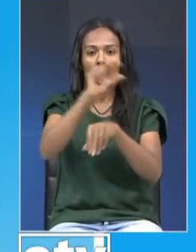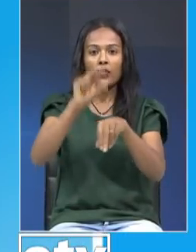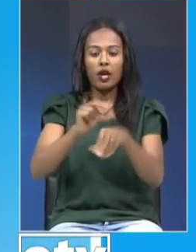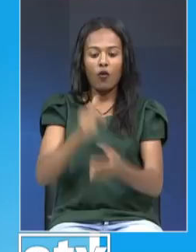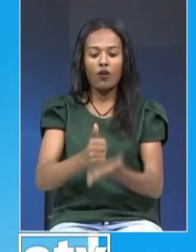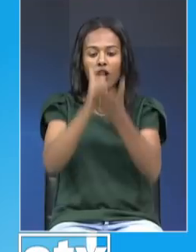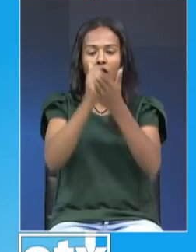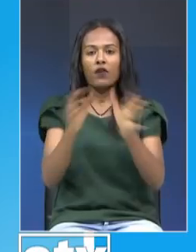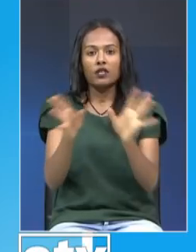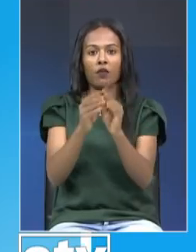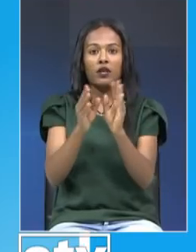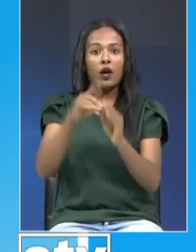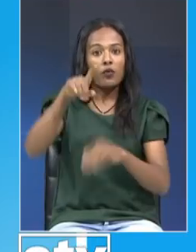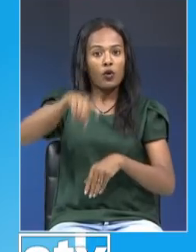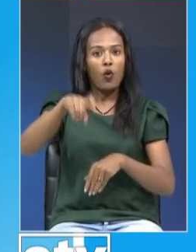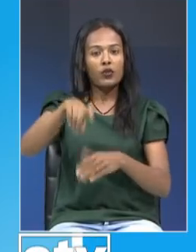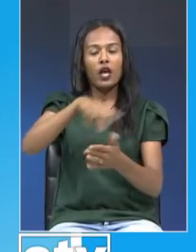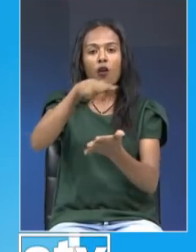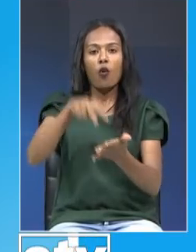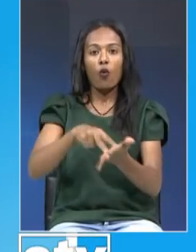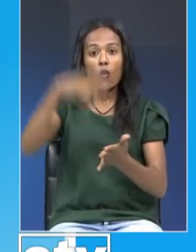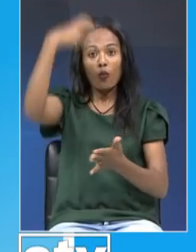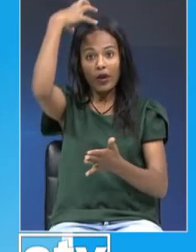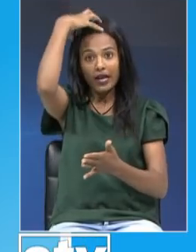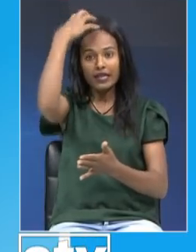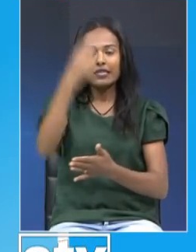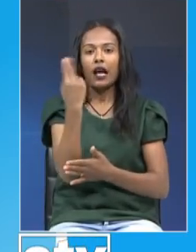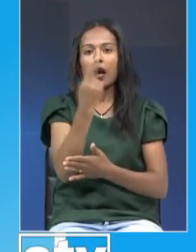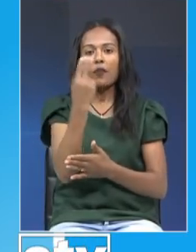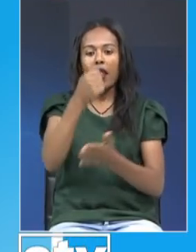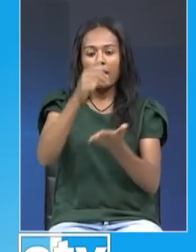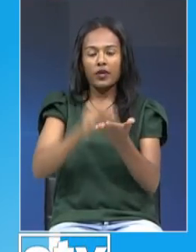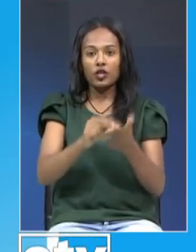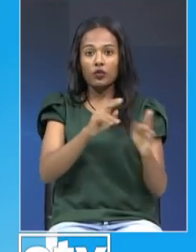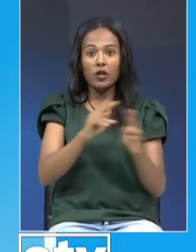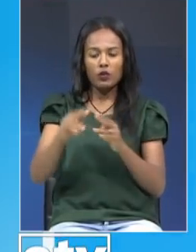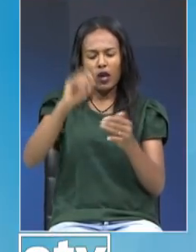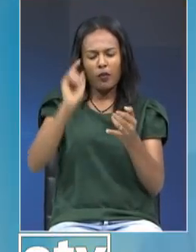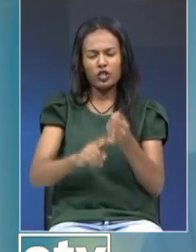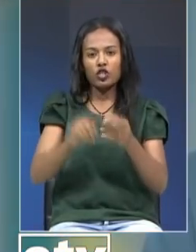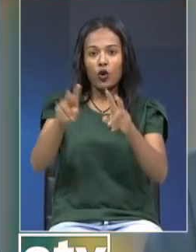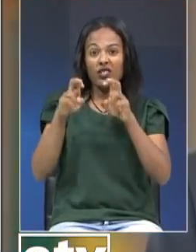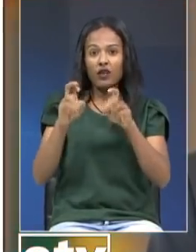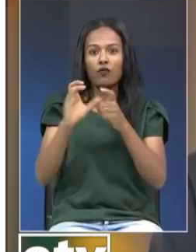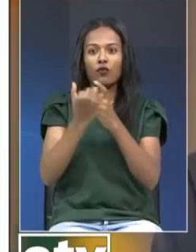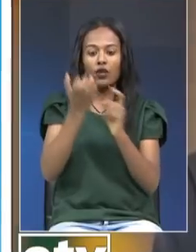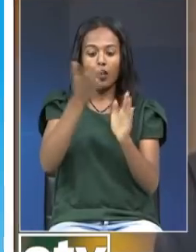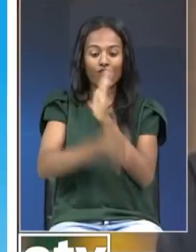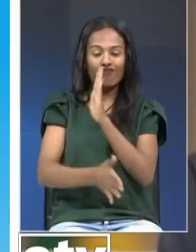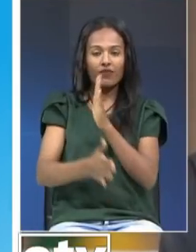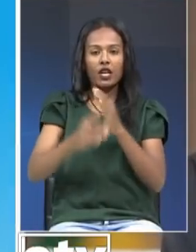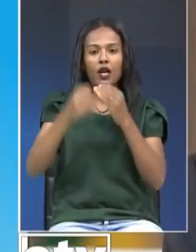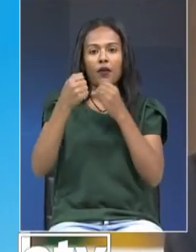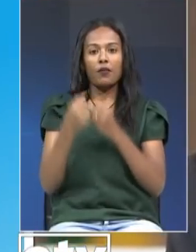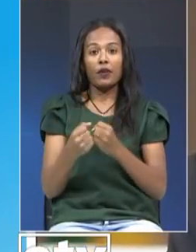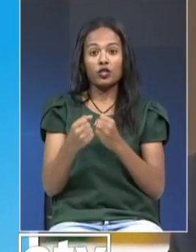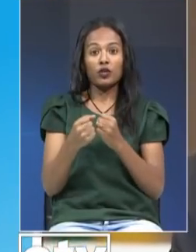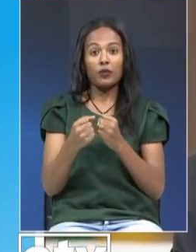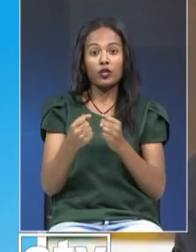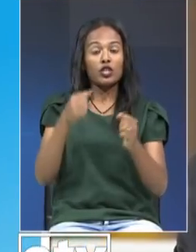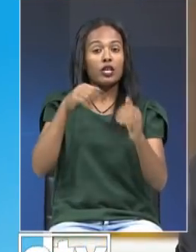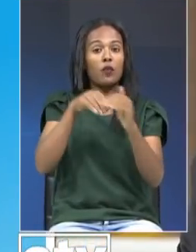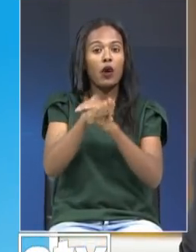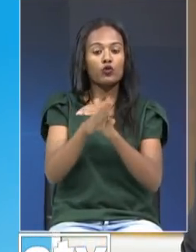የድጋፍ አሰባሳቢ ኮሚቴ አቋቋሙ። መንግስት ጠቀም ያለ በጀት መድቦ የመጨረሻው አስከፊ ሁኔታ ቢከሰት ለመቋቋም የሚያስችሉ